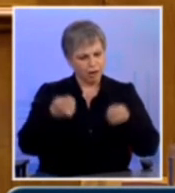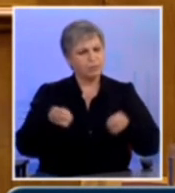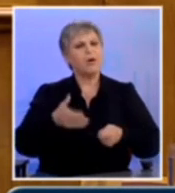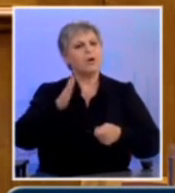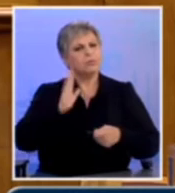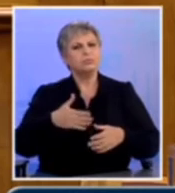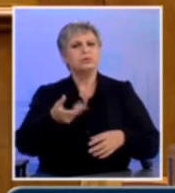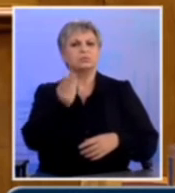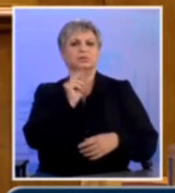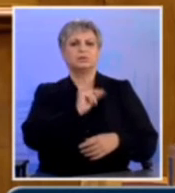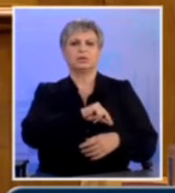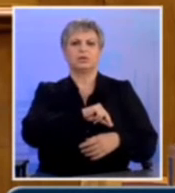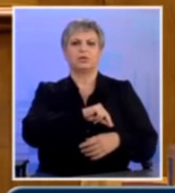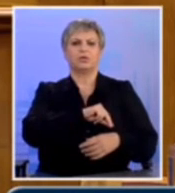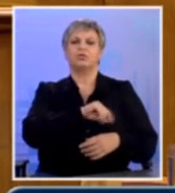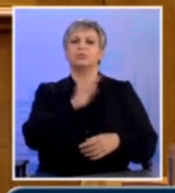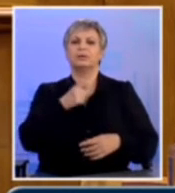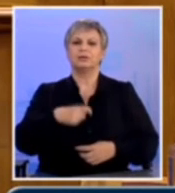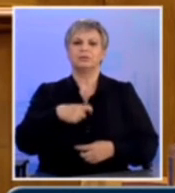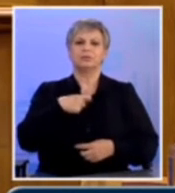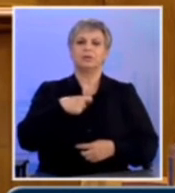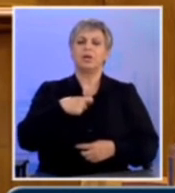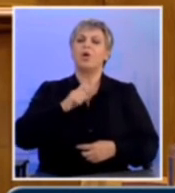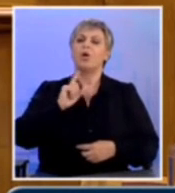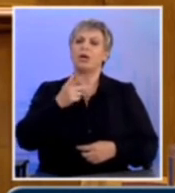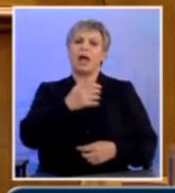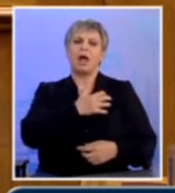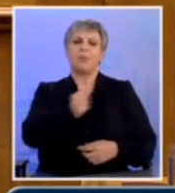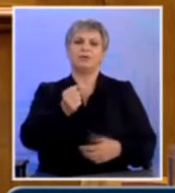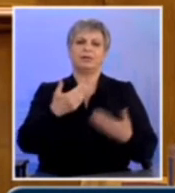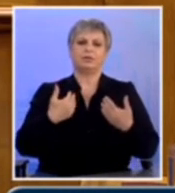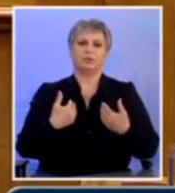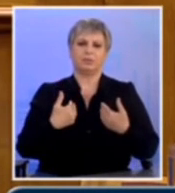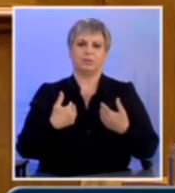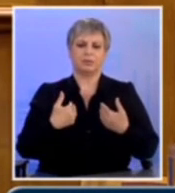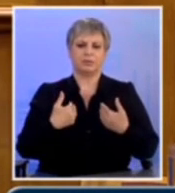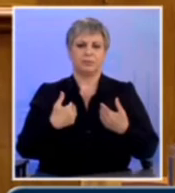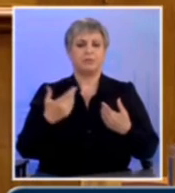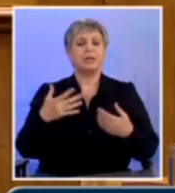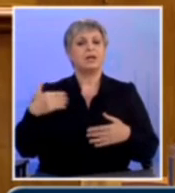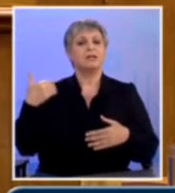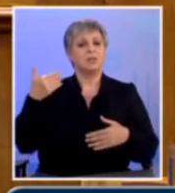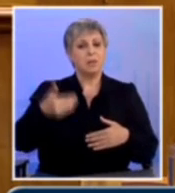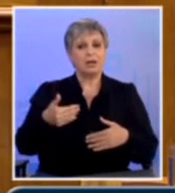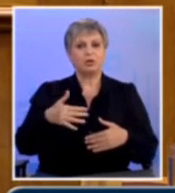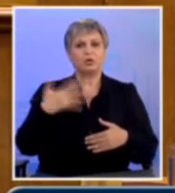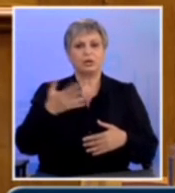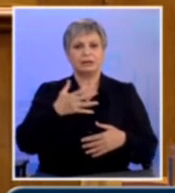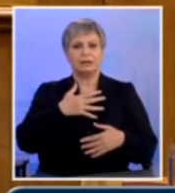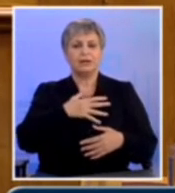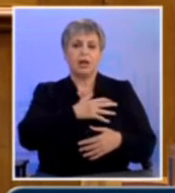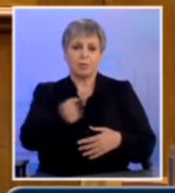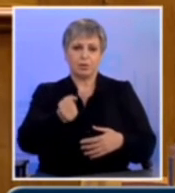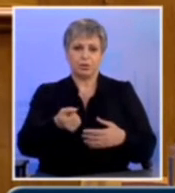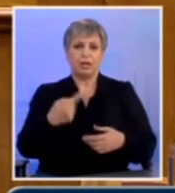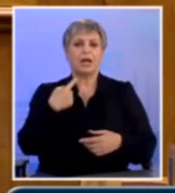μια αξιοπιστία που έχουμε χάσει, και αυτή η αξιοπιστία δεν έχει χαθεί σε αυτό το χρονικό διάστημα. Θα